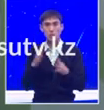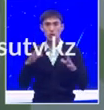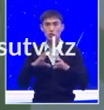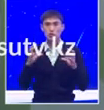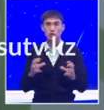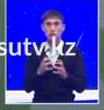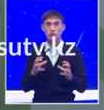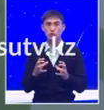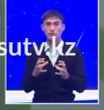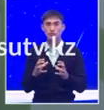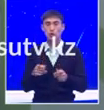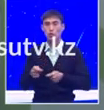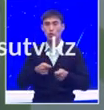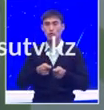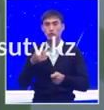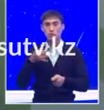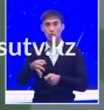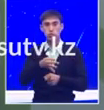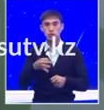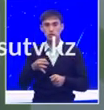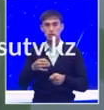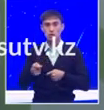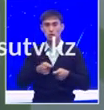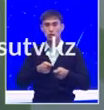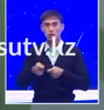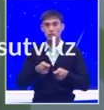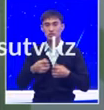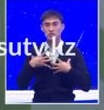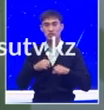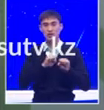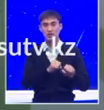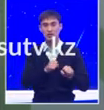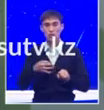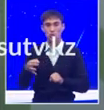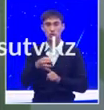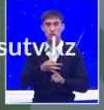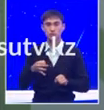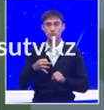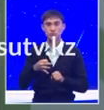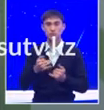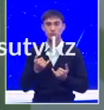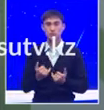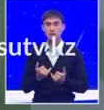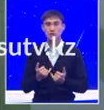заботе руководства области, руководства здравоохранения области,